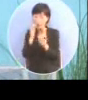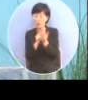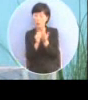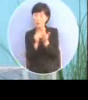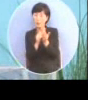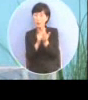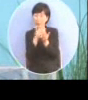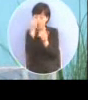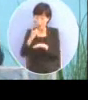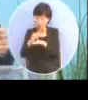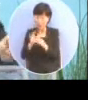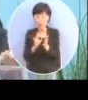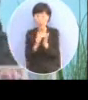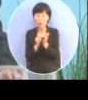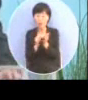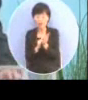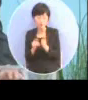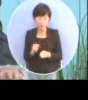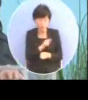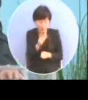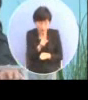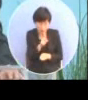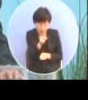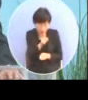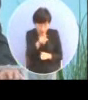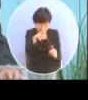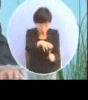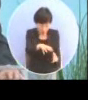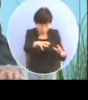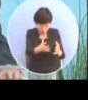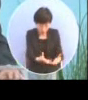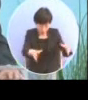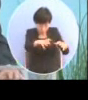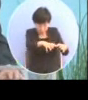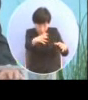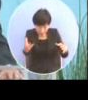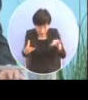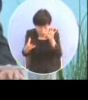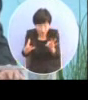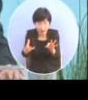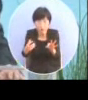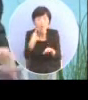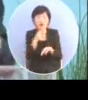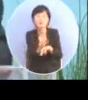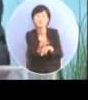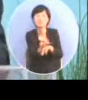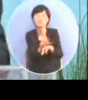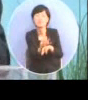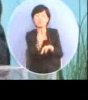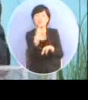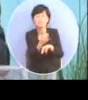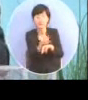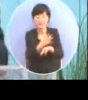Khi không có ông lão ở nhà, thanh niên này đã sang mở lắp ra thấy ồ, đây là một cục vàng rất lớn.